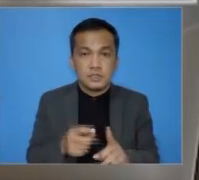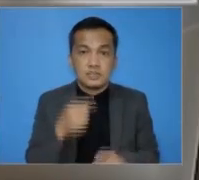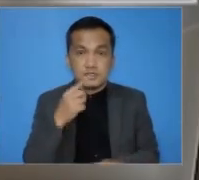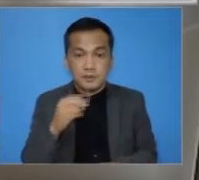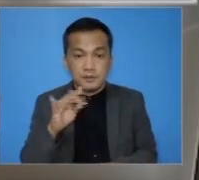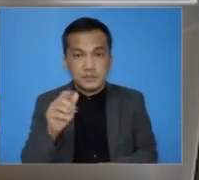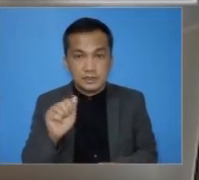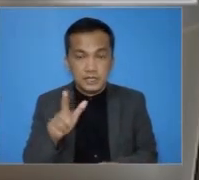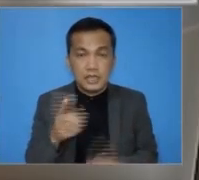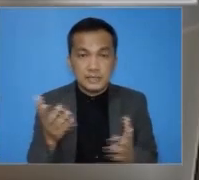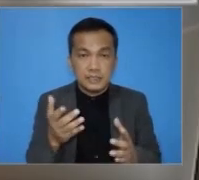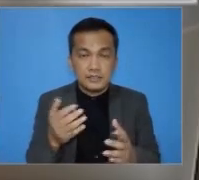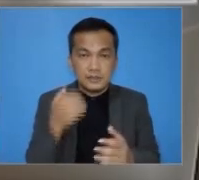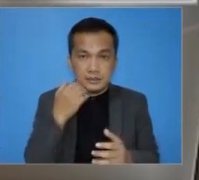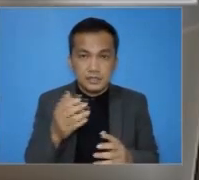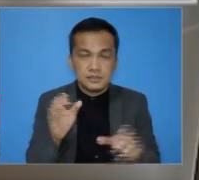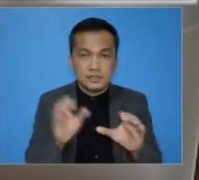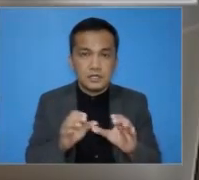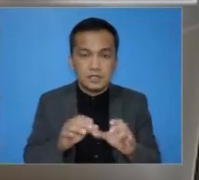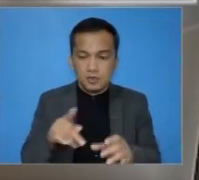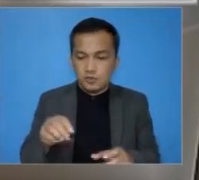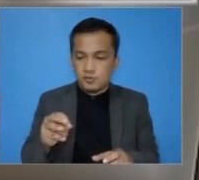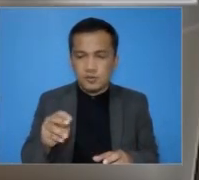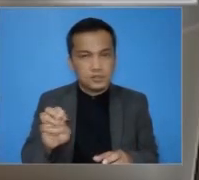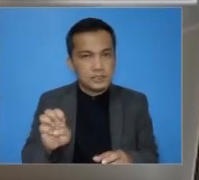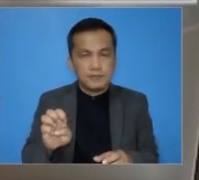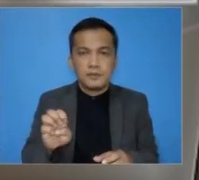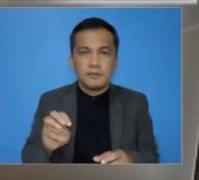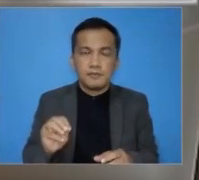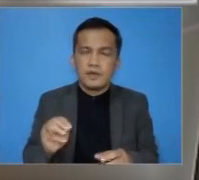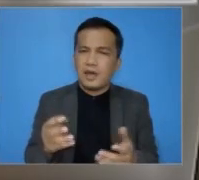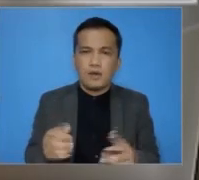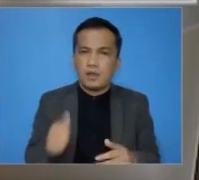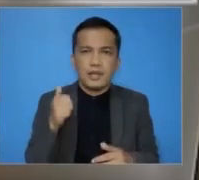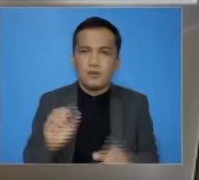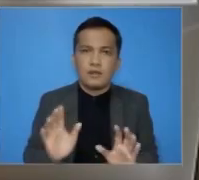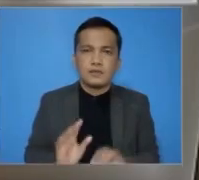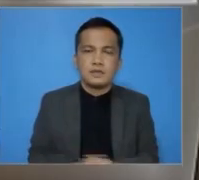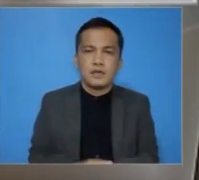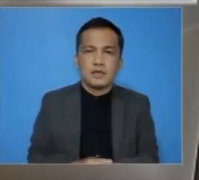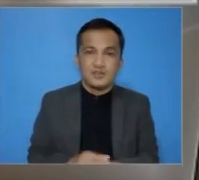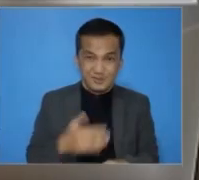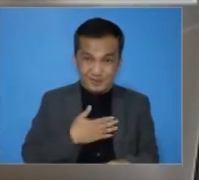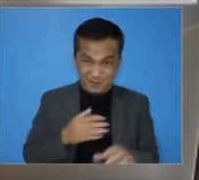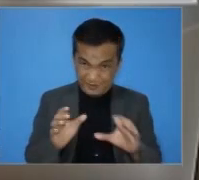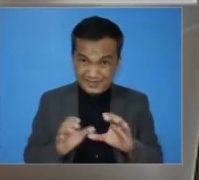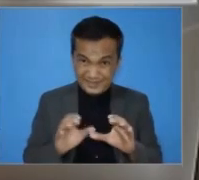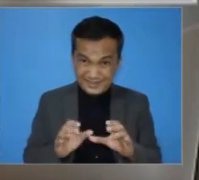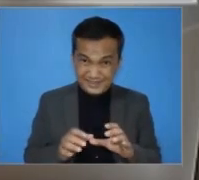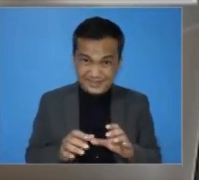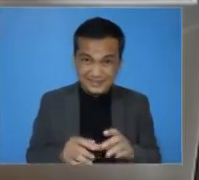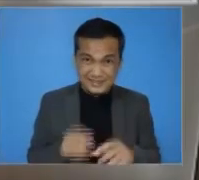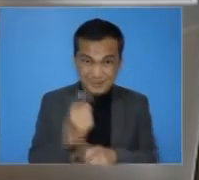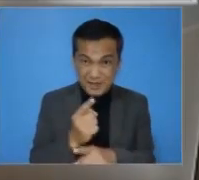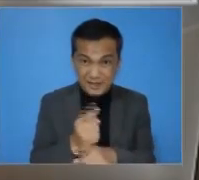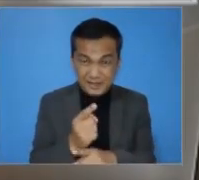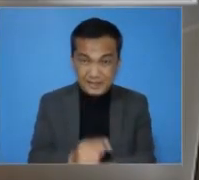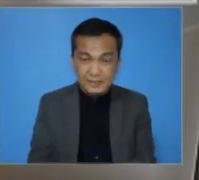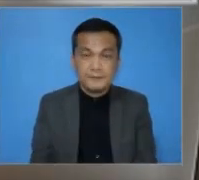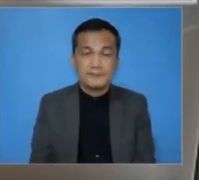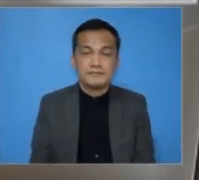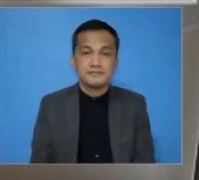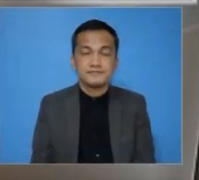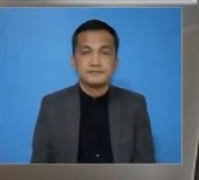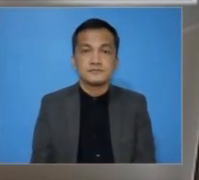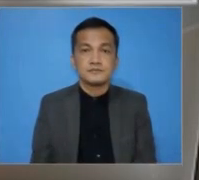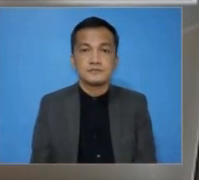certificate? Ayoko ng post-mortem. Wala sa akin yan. Parang gano'n ang lumilitaw. Tama ba yung ginawa ni Piskal? Medyo may supply. It's